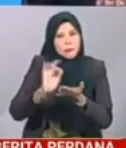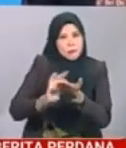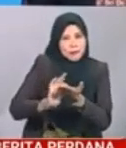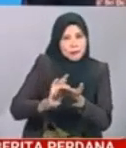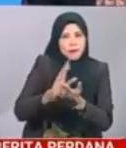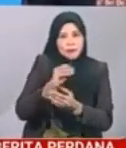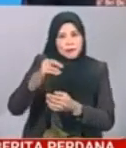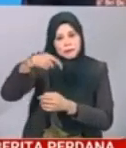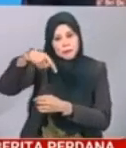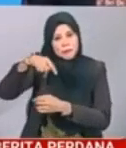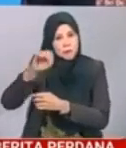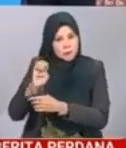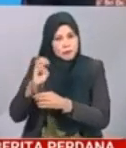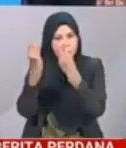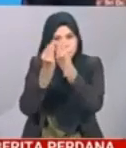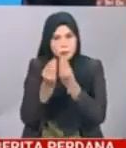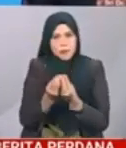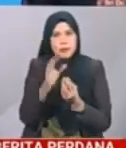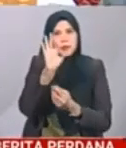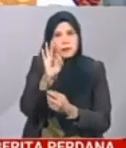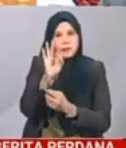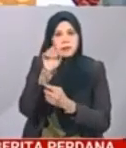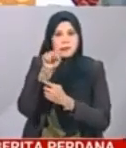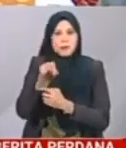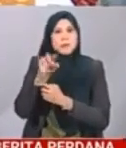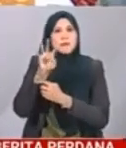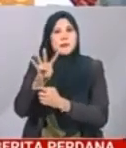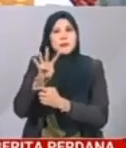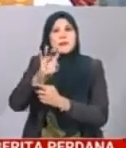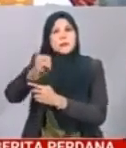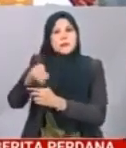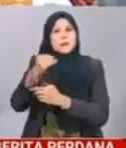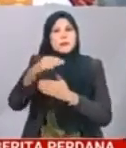perubatan dan PPE bernilai 9.4 juta ringgit.